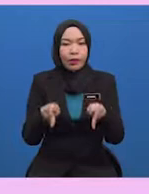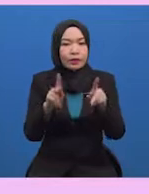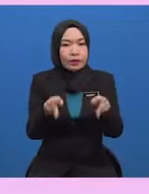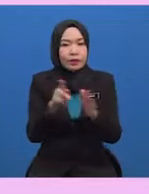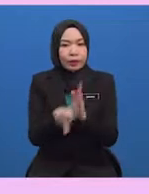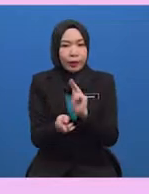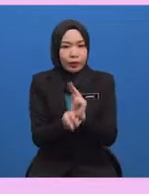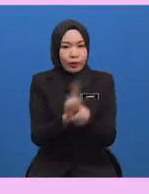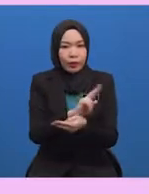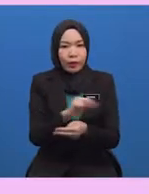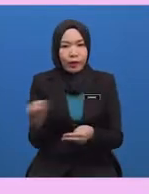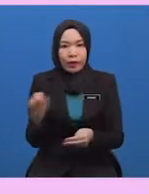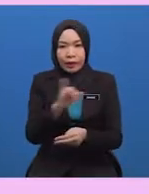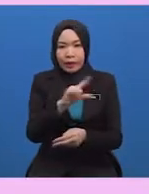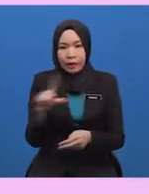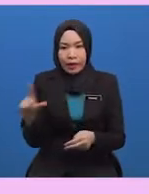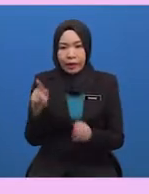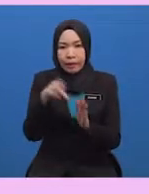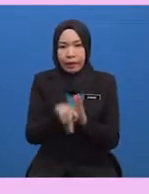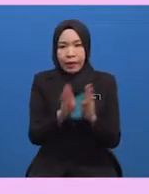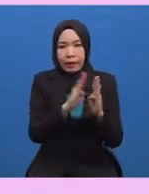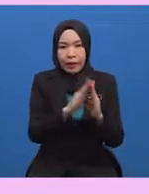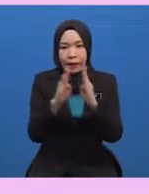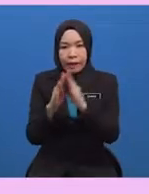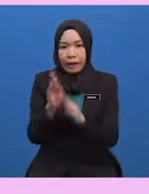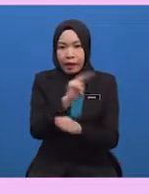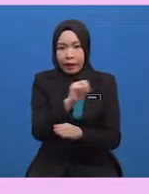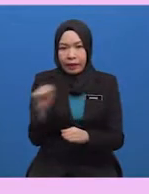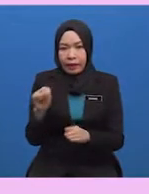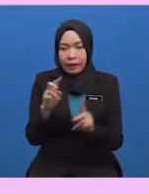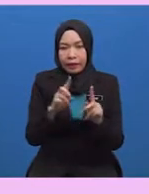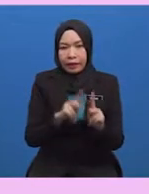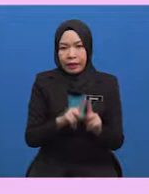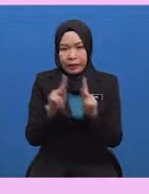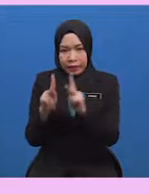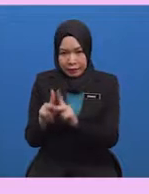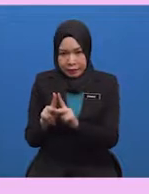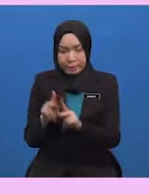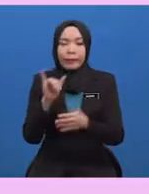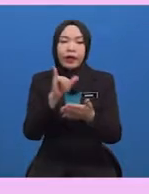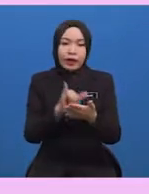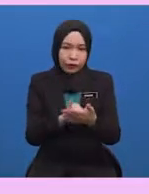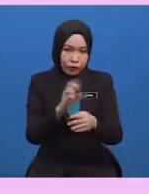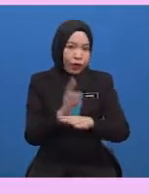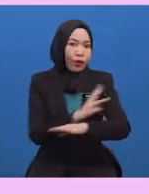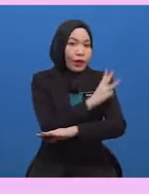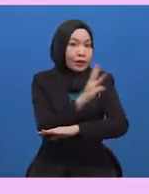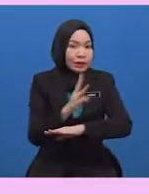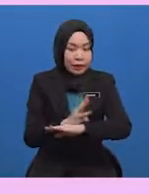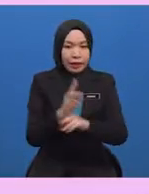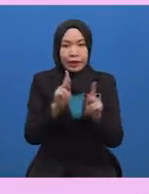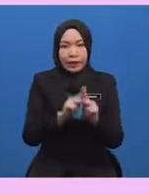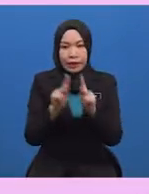ialah pembandaran desa. Kawasan desa dilengkapkan dengan segala kemudahan